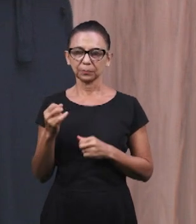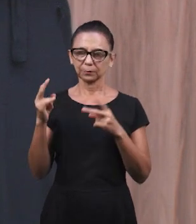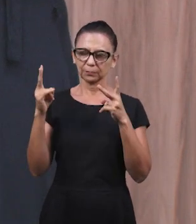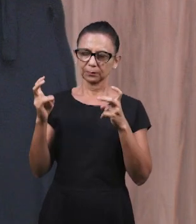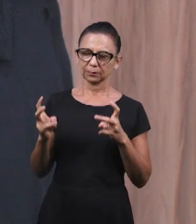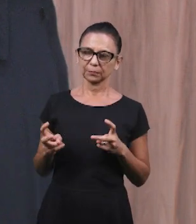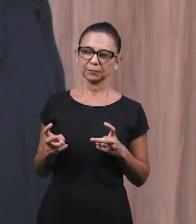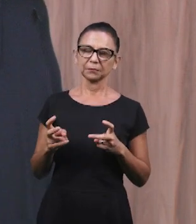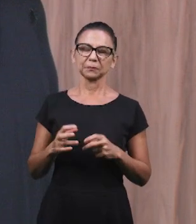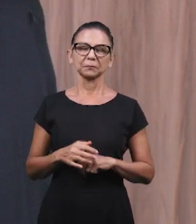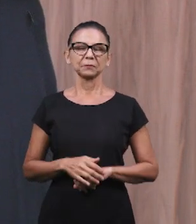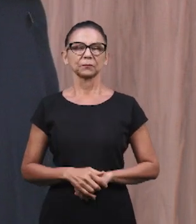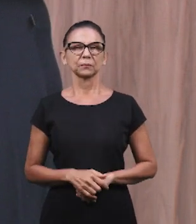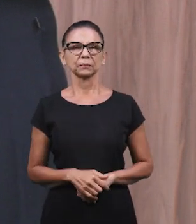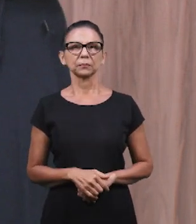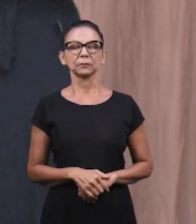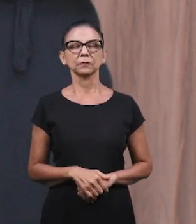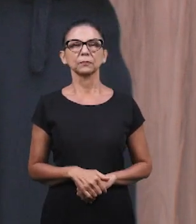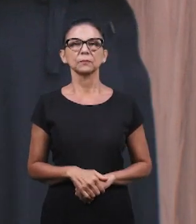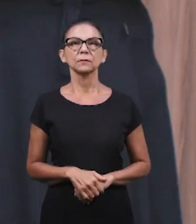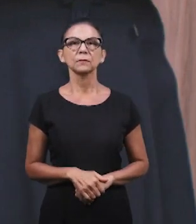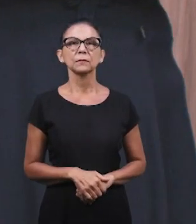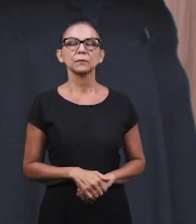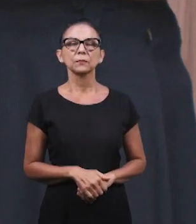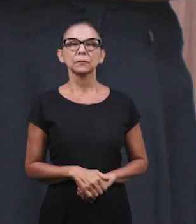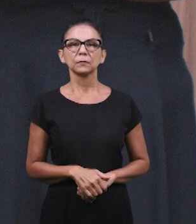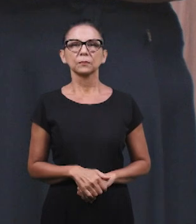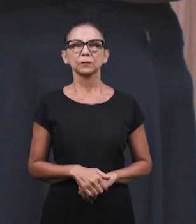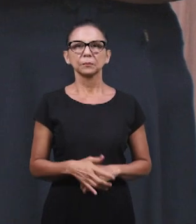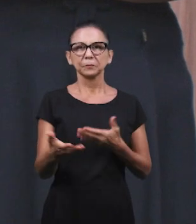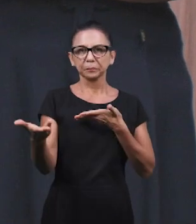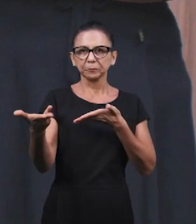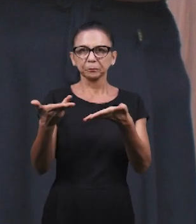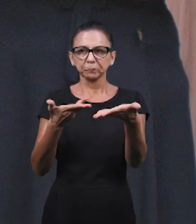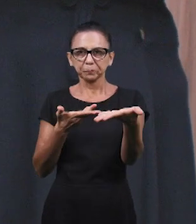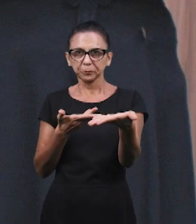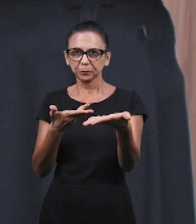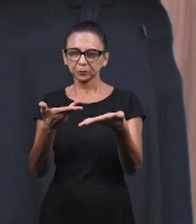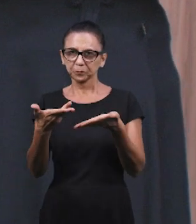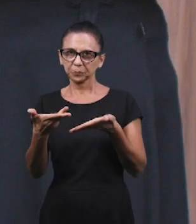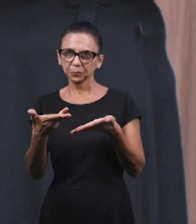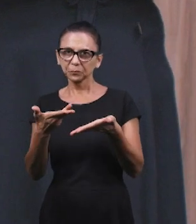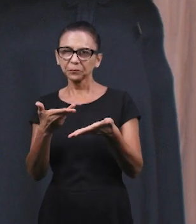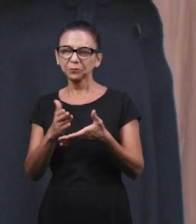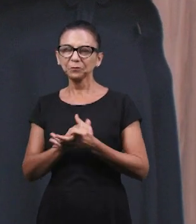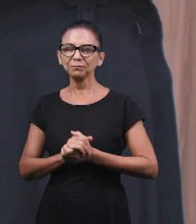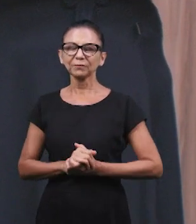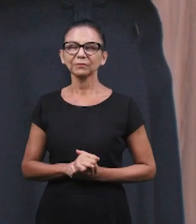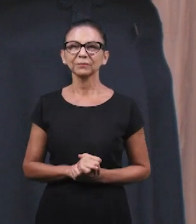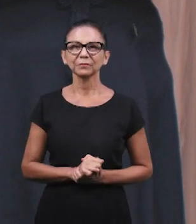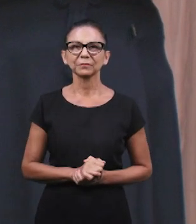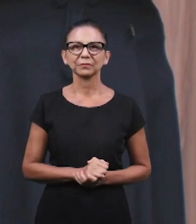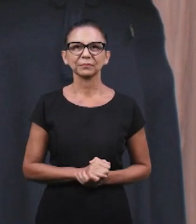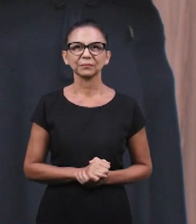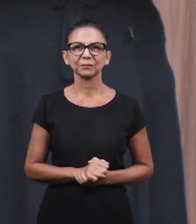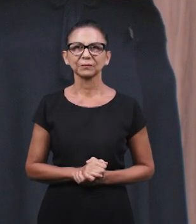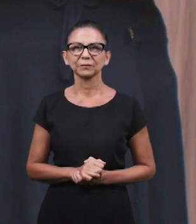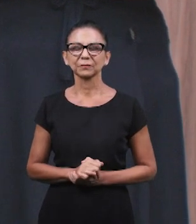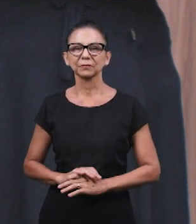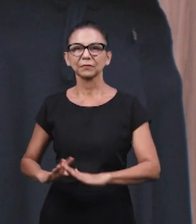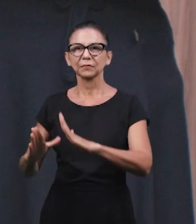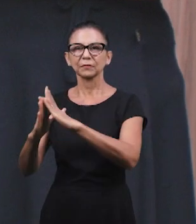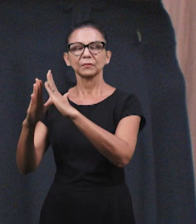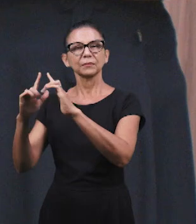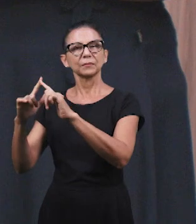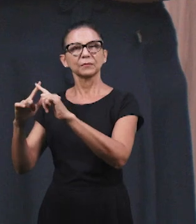donc, c'est important d'observer ces signes. Il y a une médiation ici qui a été faite